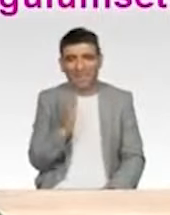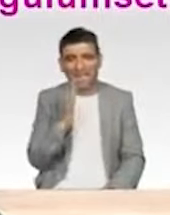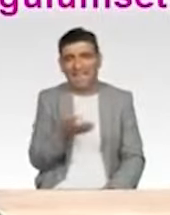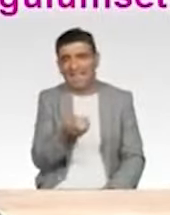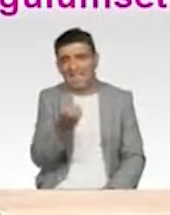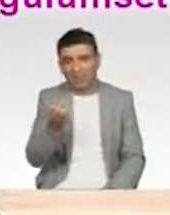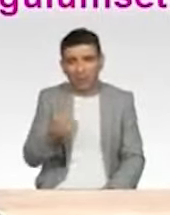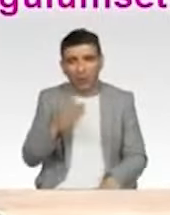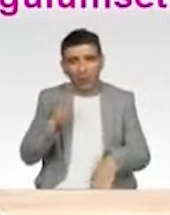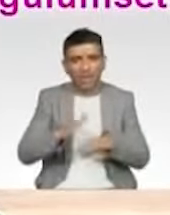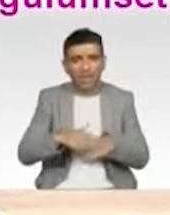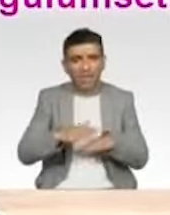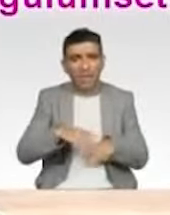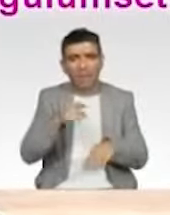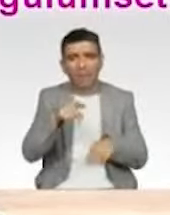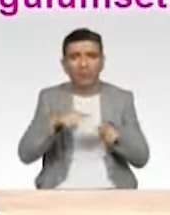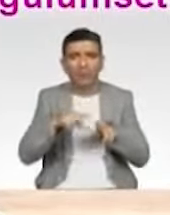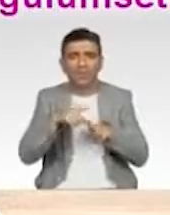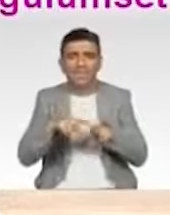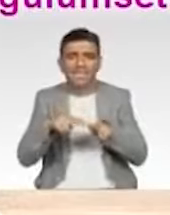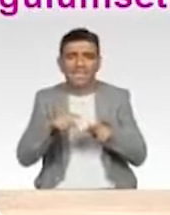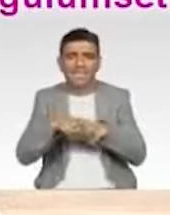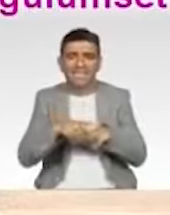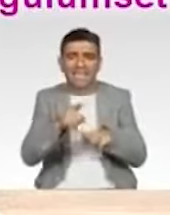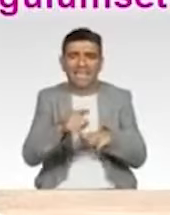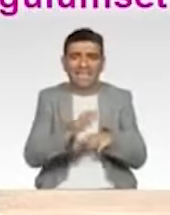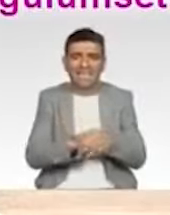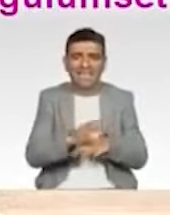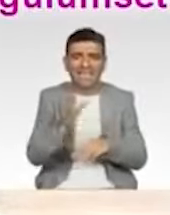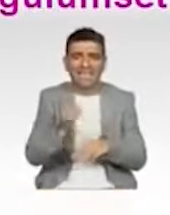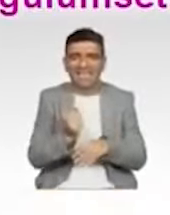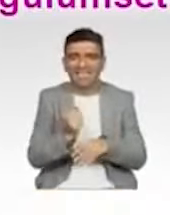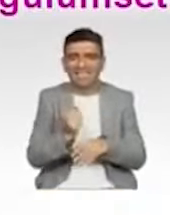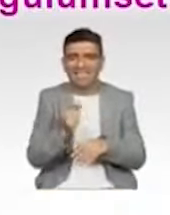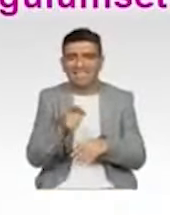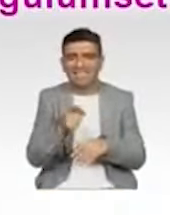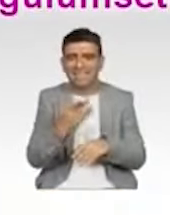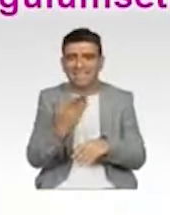Çok kullanan bu keke, aslında keke şeyden geliyor. Hausa dili var,